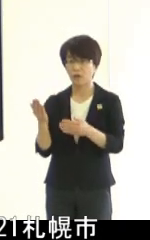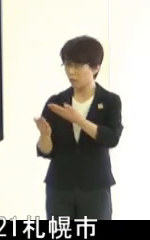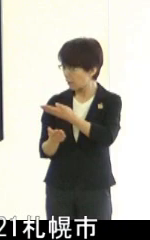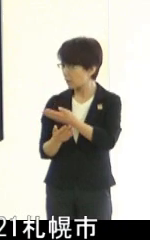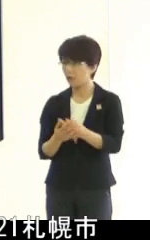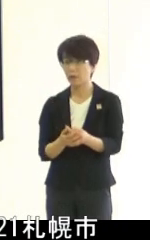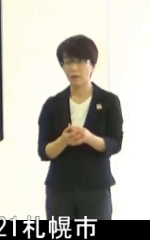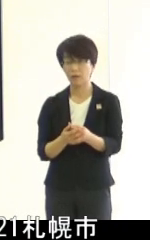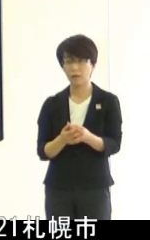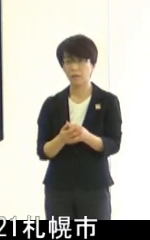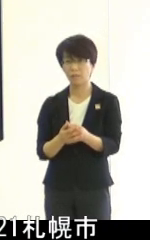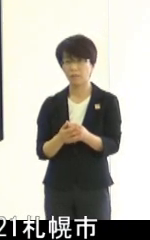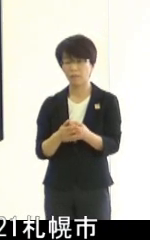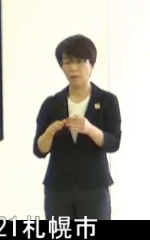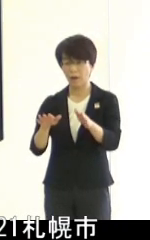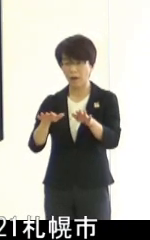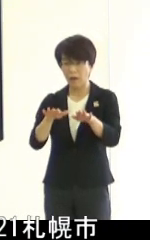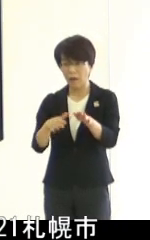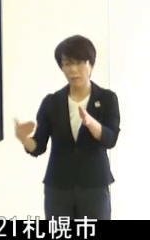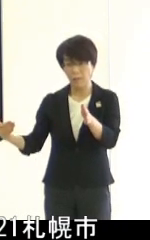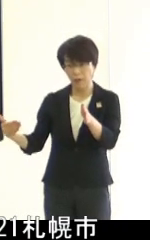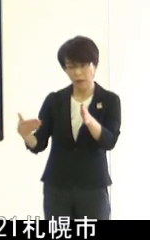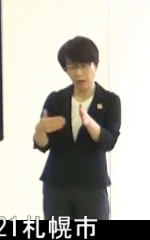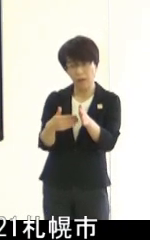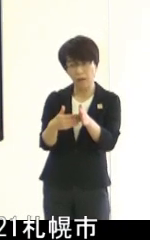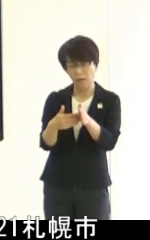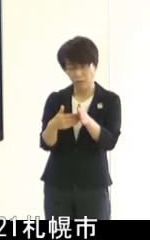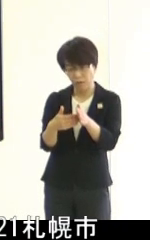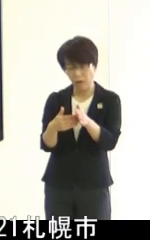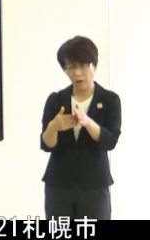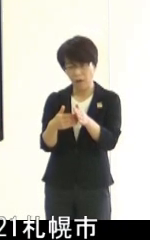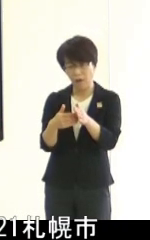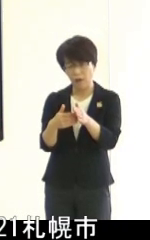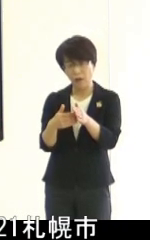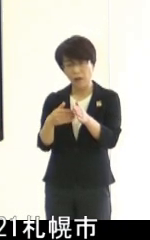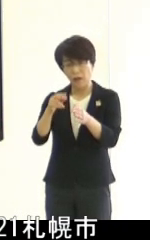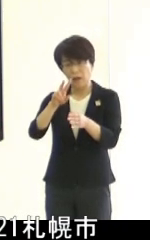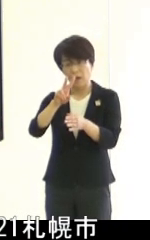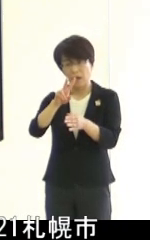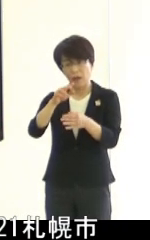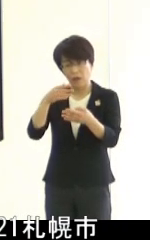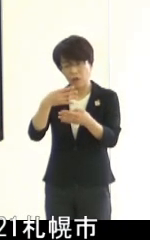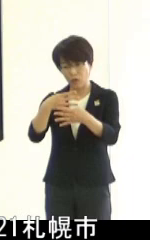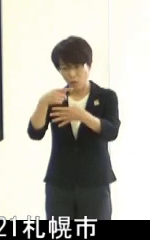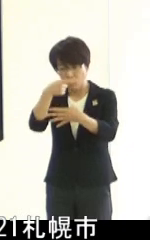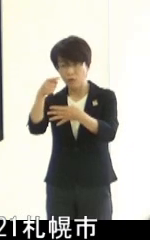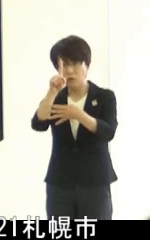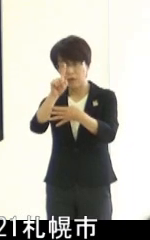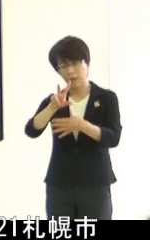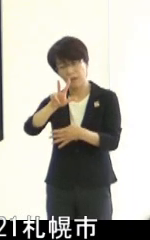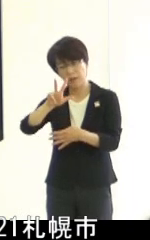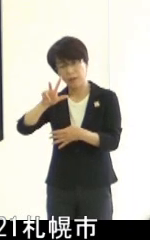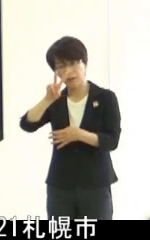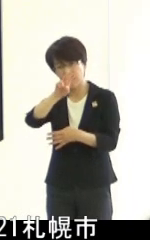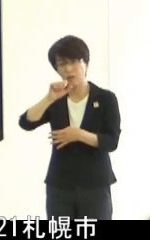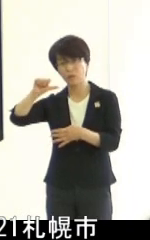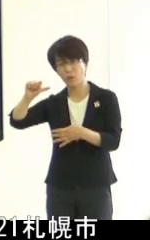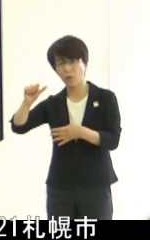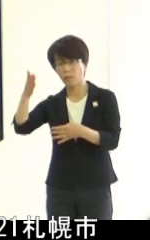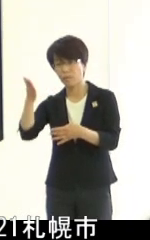の従来ですとあの1/425%くらいというふうに言われておりました